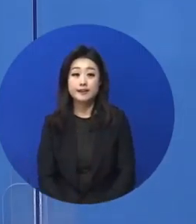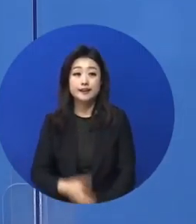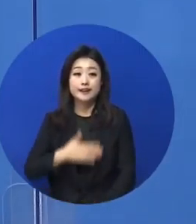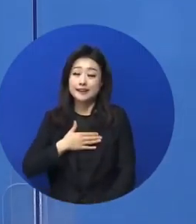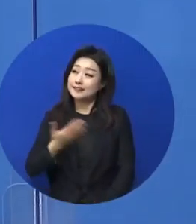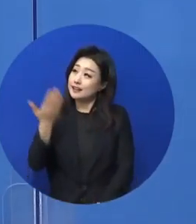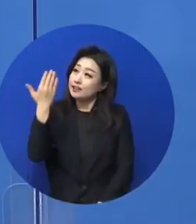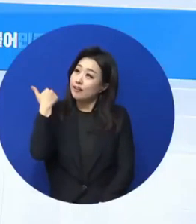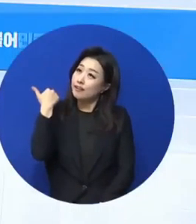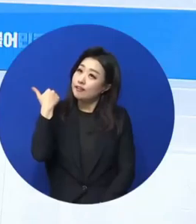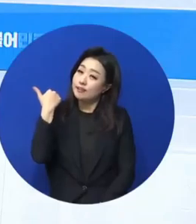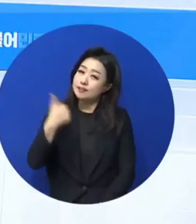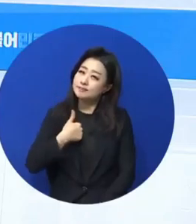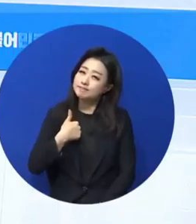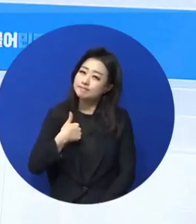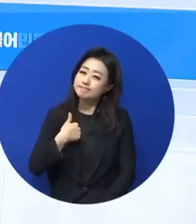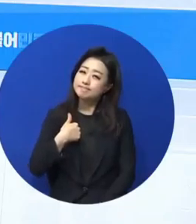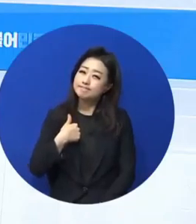예전에